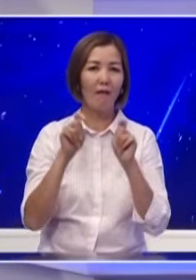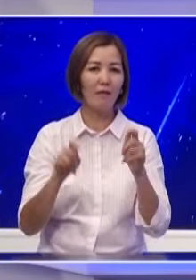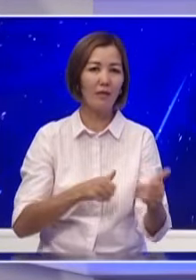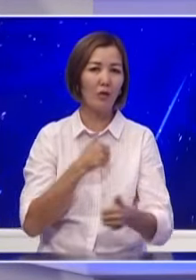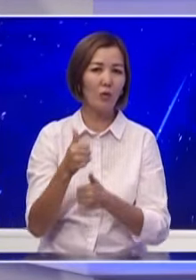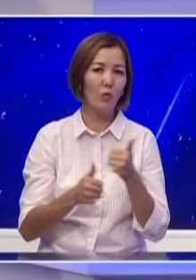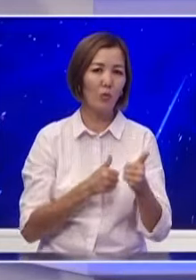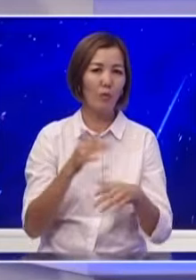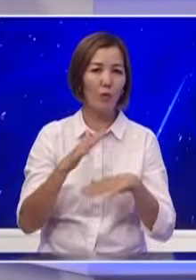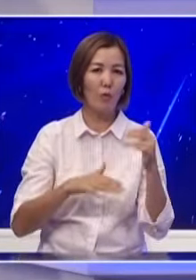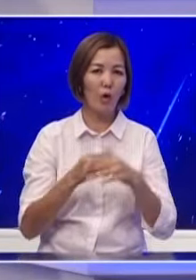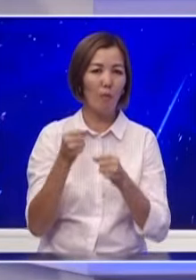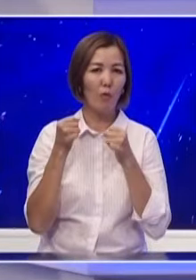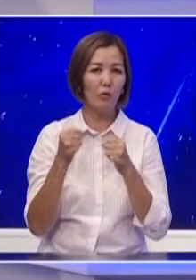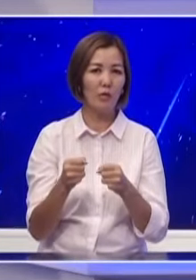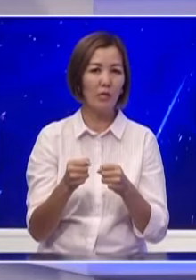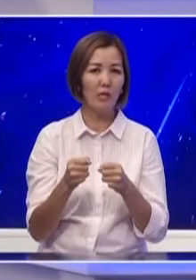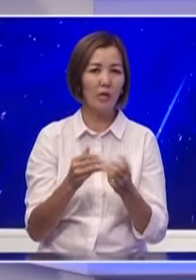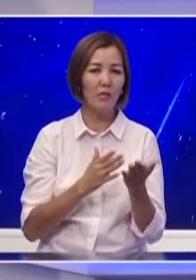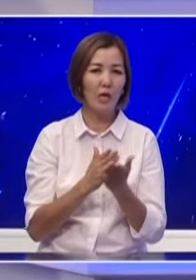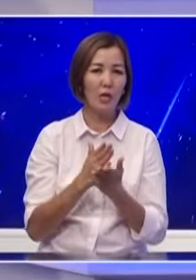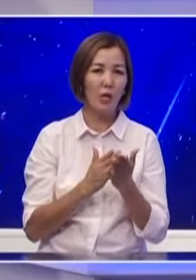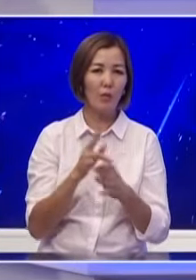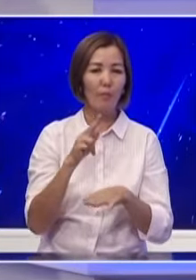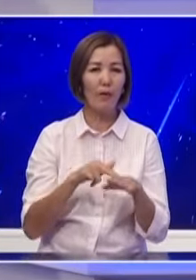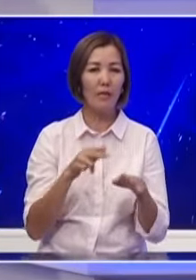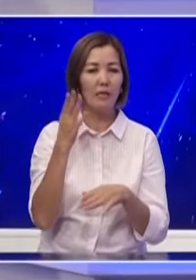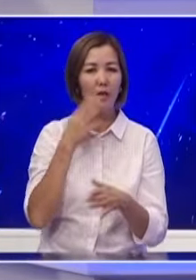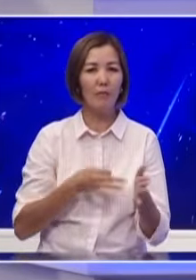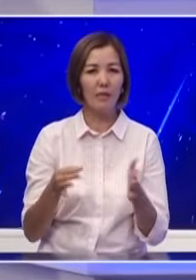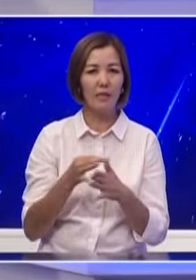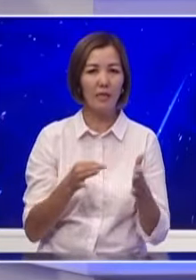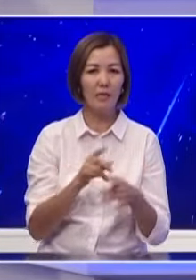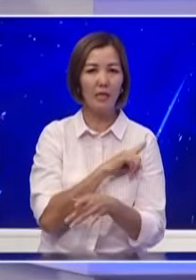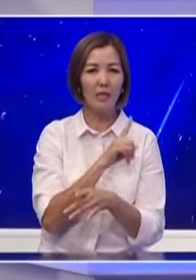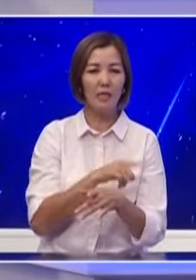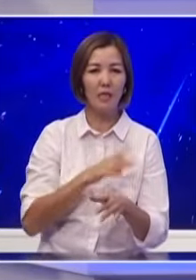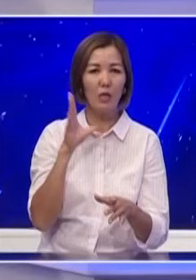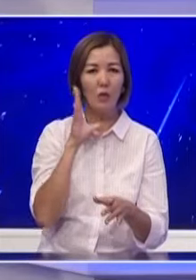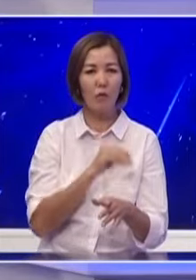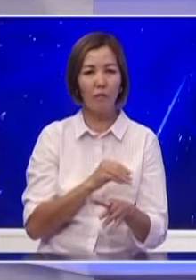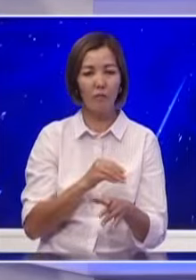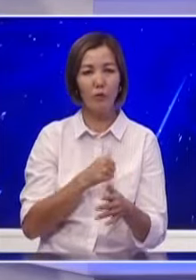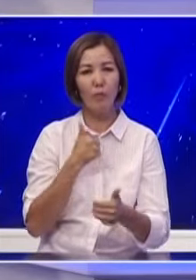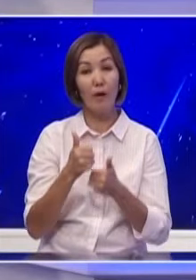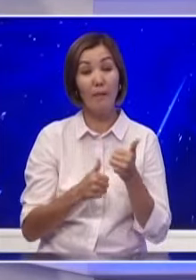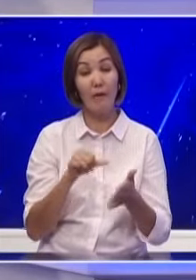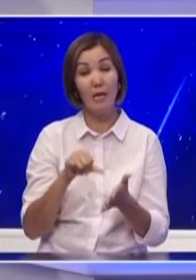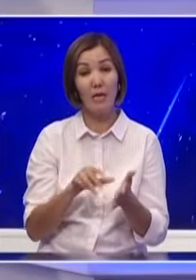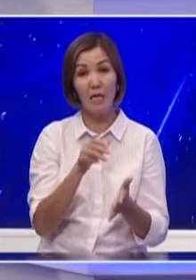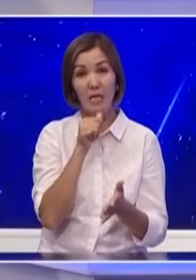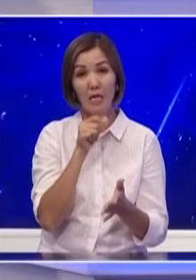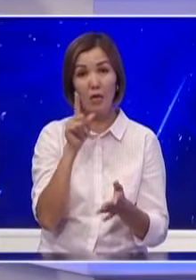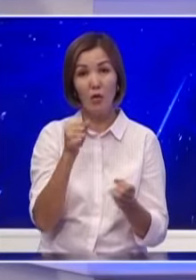открытый турнир по рукопашному бою среди сотрудников департамента полиции Алматинской области. Силой и ловкостью померились около